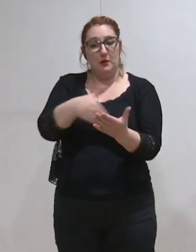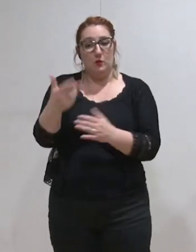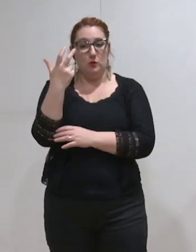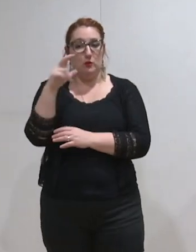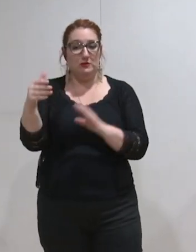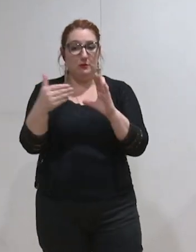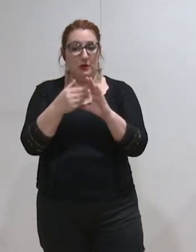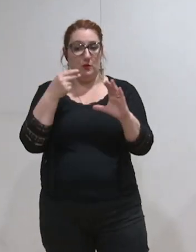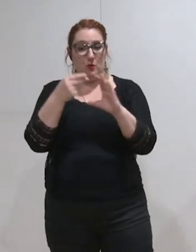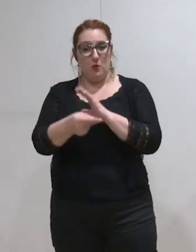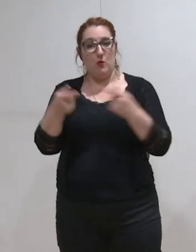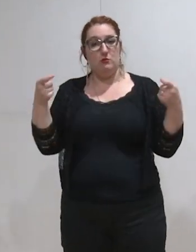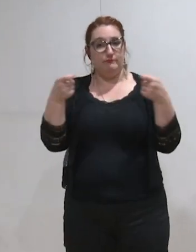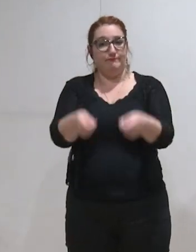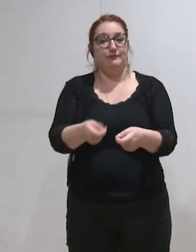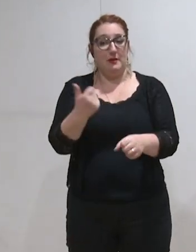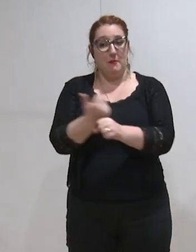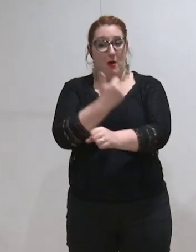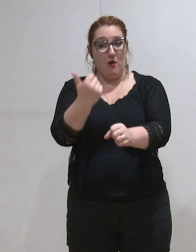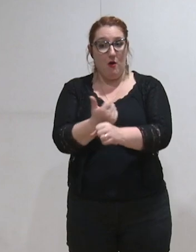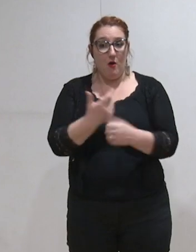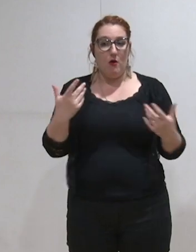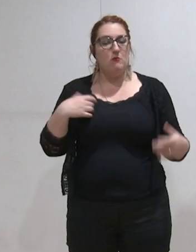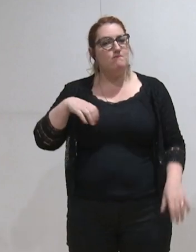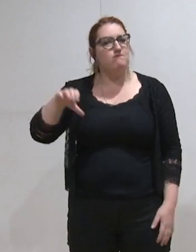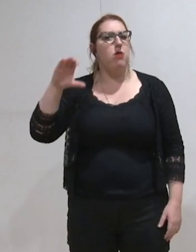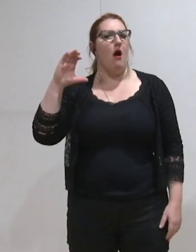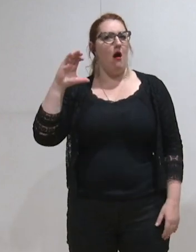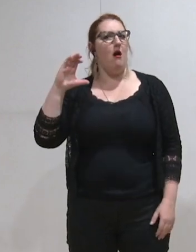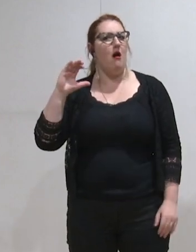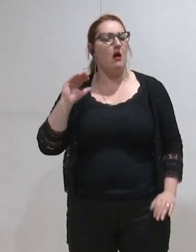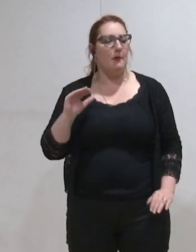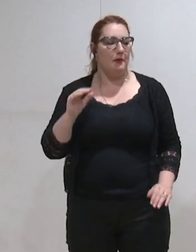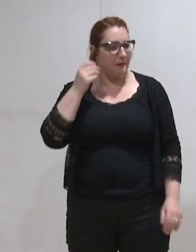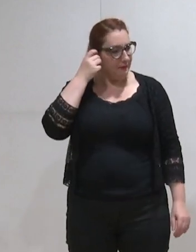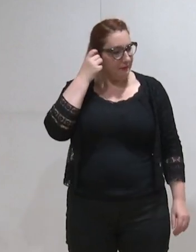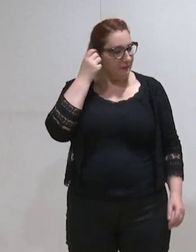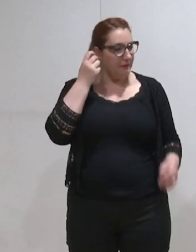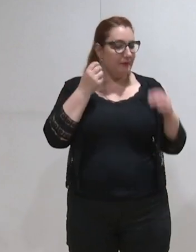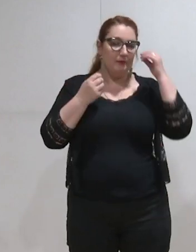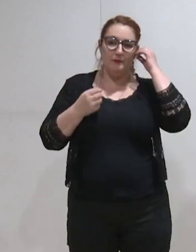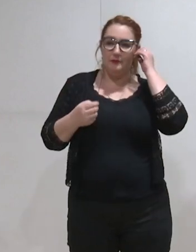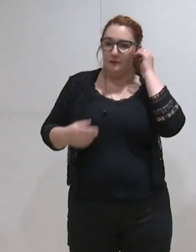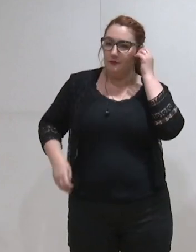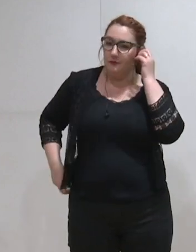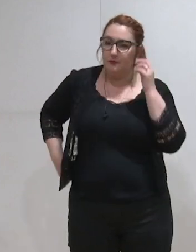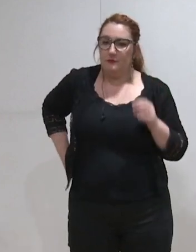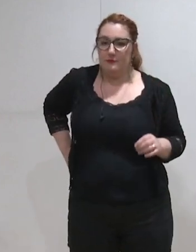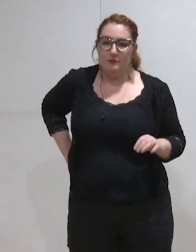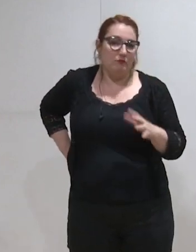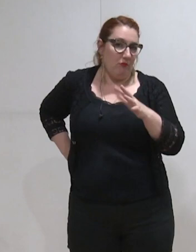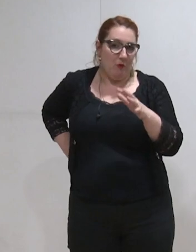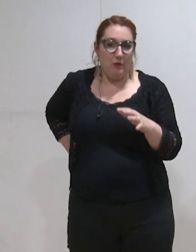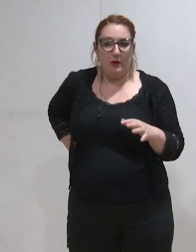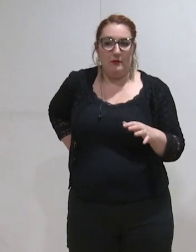leur été consacré annuellement ce qui évidemment est une somme importante à quelques détails près ça donne à peu près ça vous avez